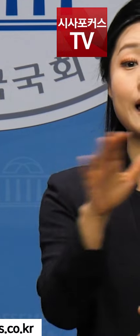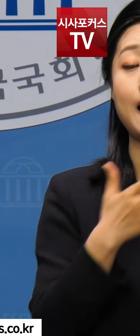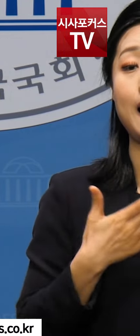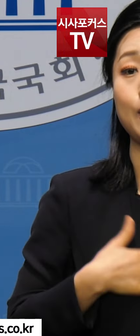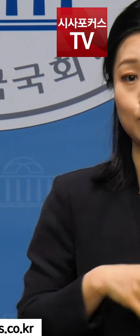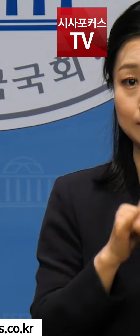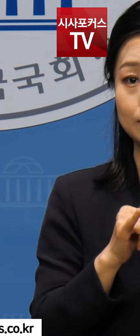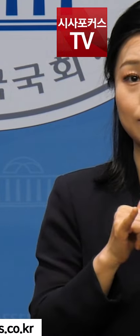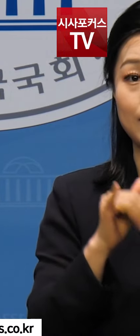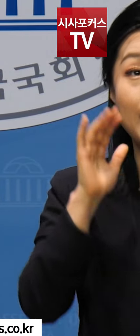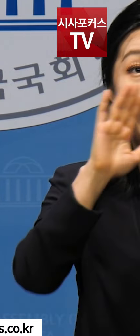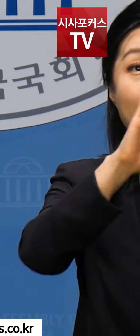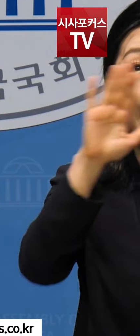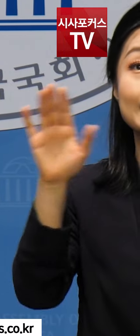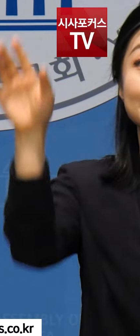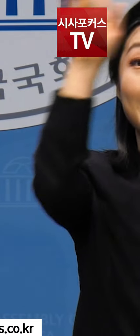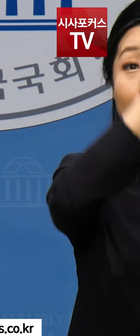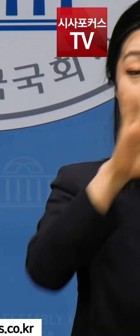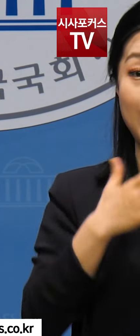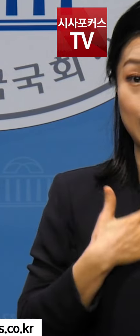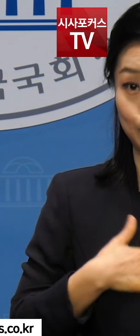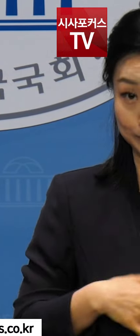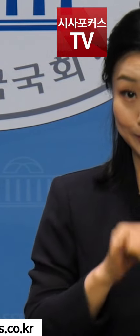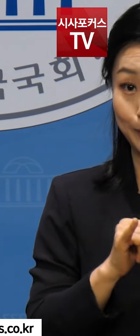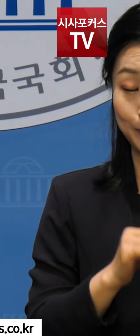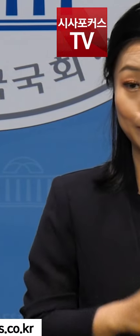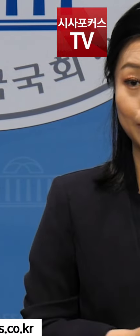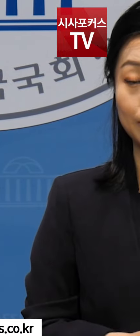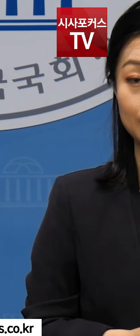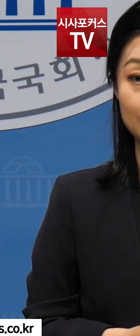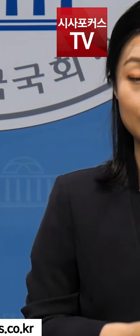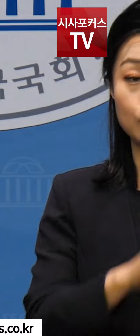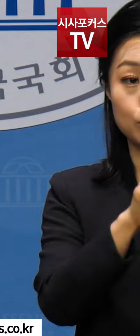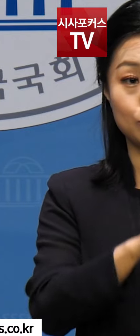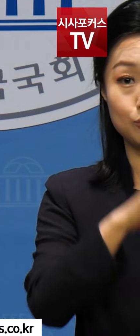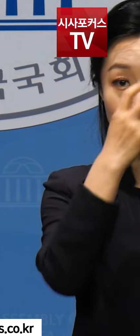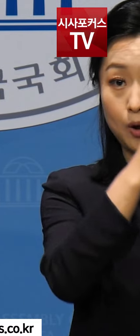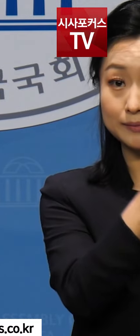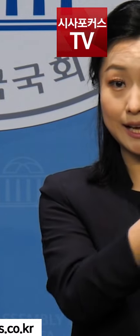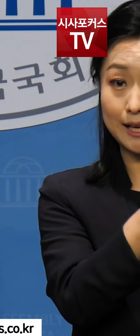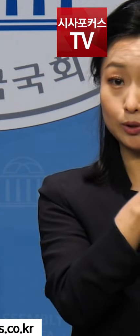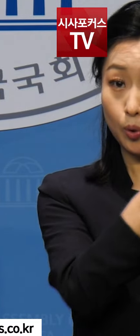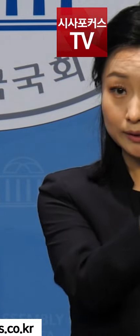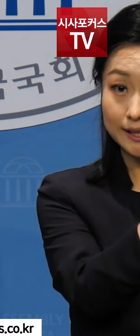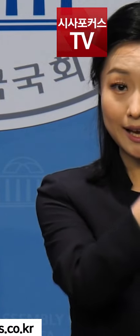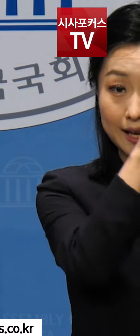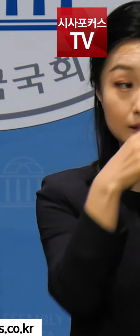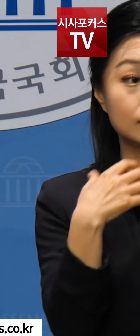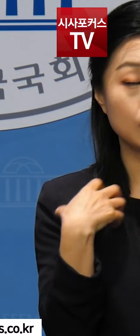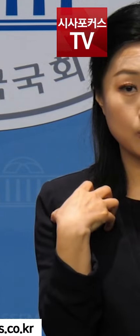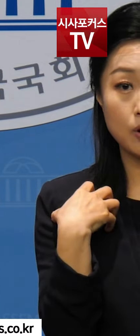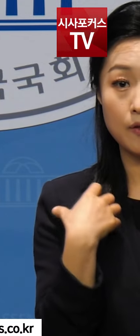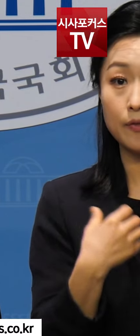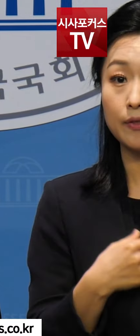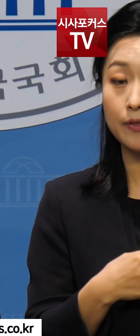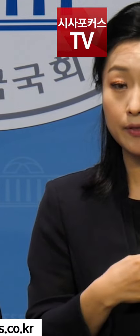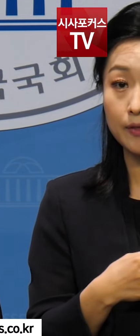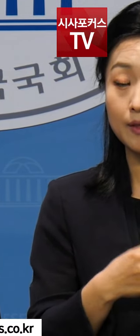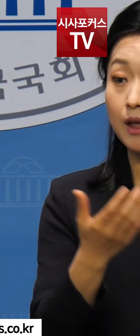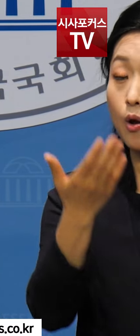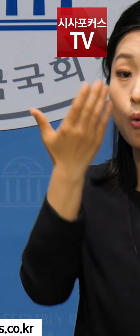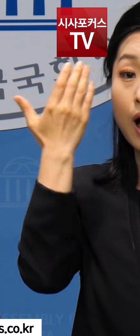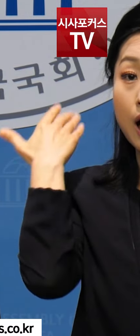있습니다. 하늘이 알고 있습니다. 이제 더 이상 윤석열 검찰 독재 정권은